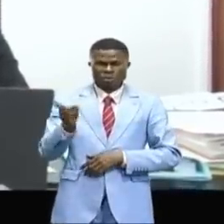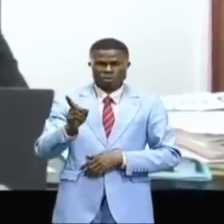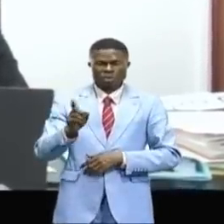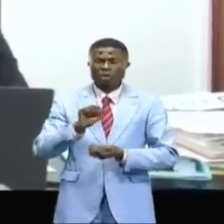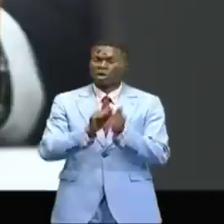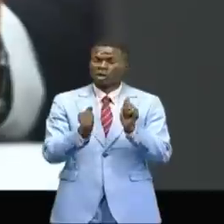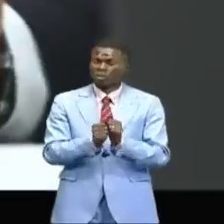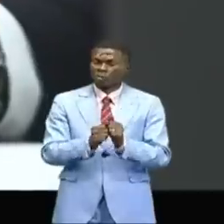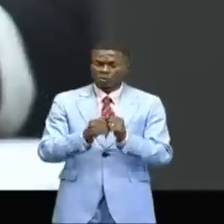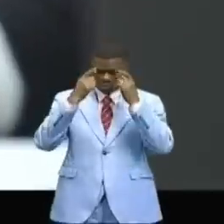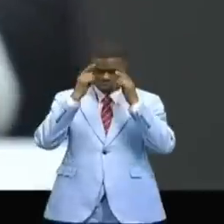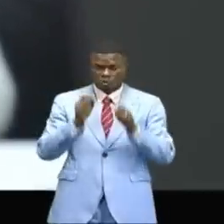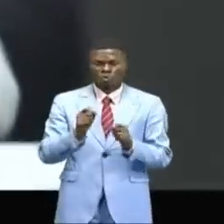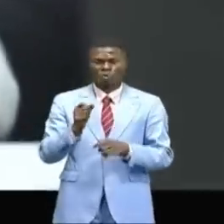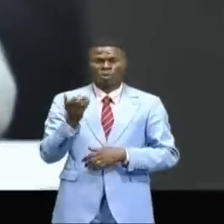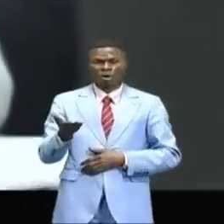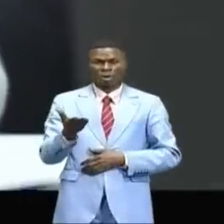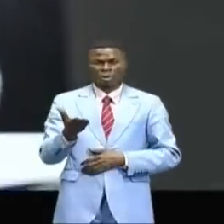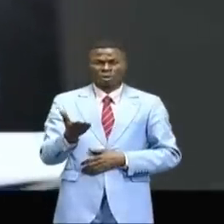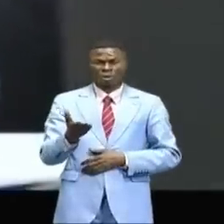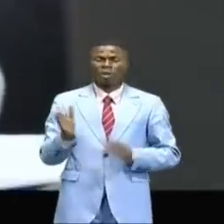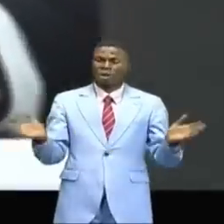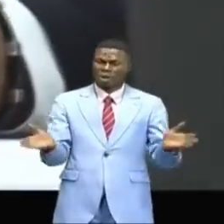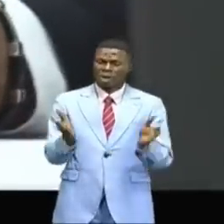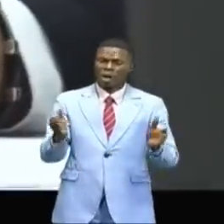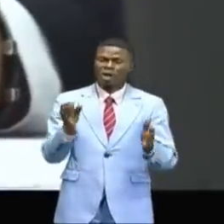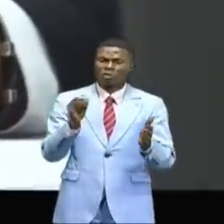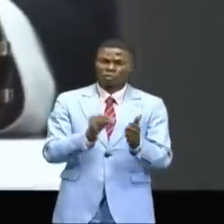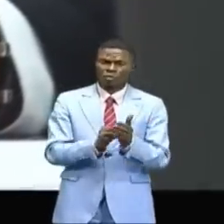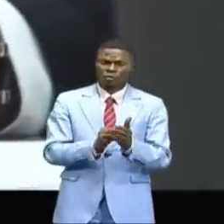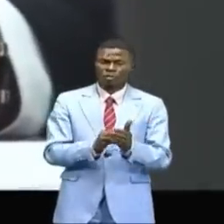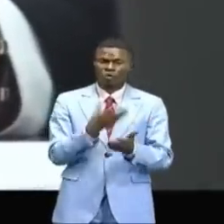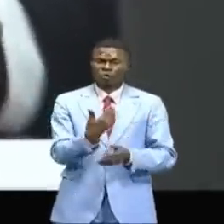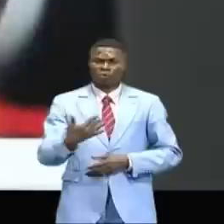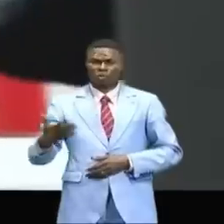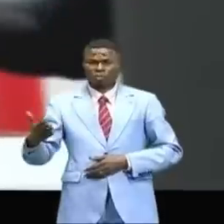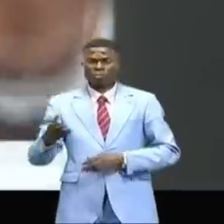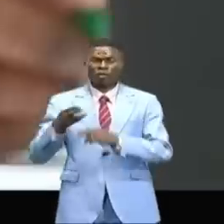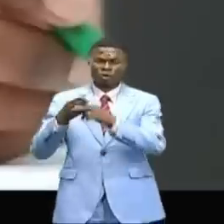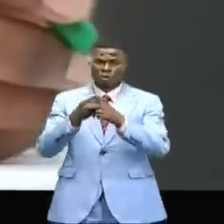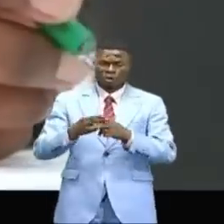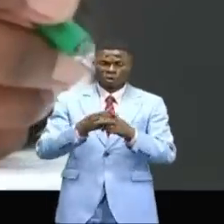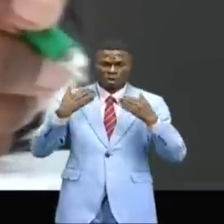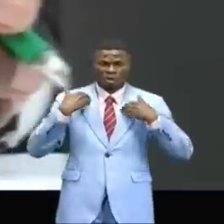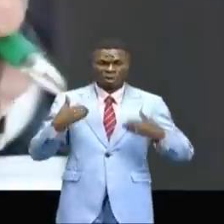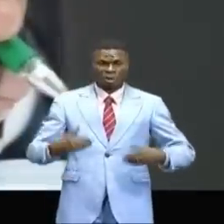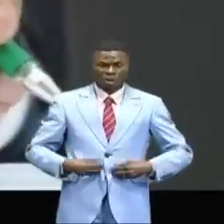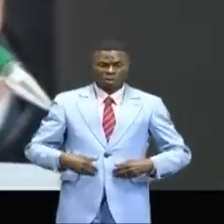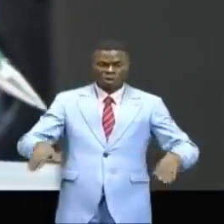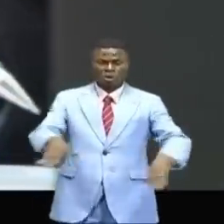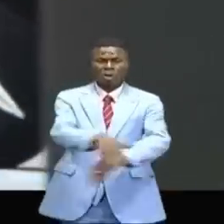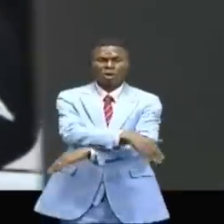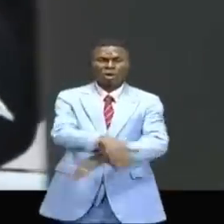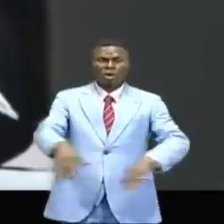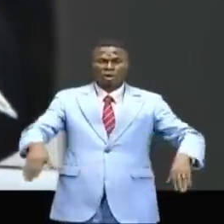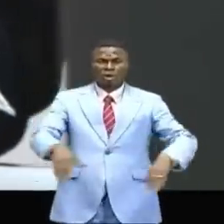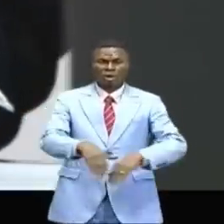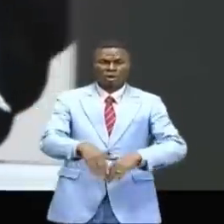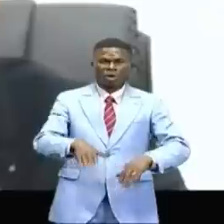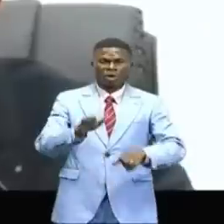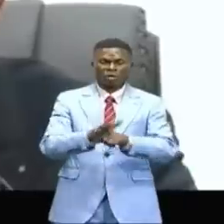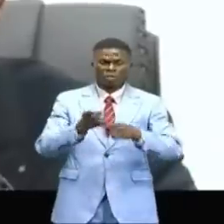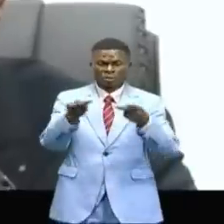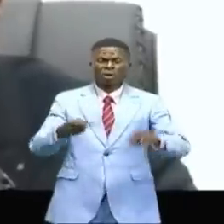elle surviendrait. Aussi renforce-t-il les dispositifs de contrôle sanitaire à nos frontières, déploie plus de postes